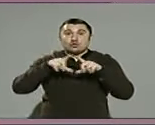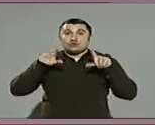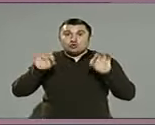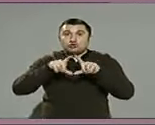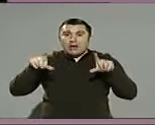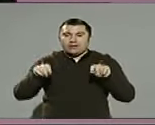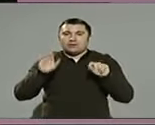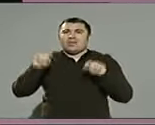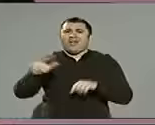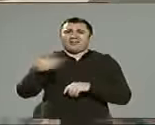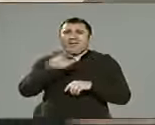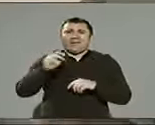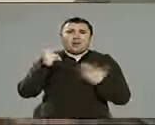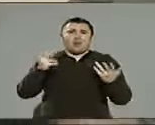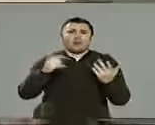sind.